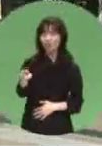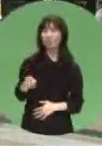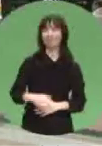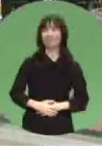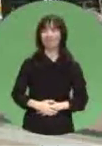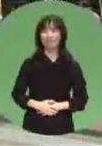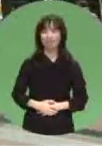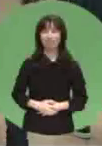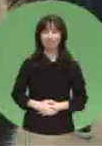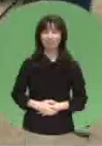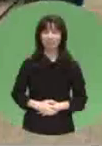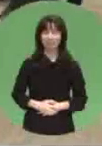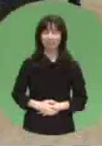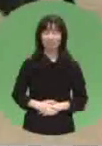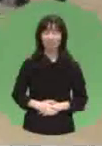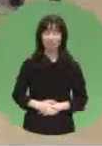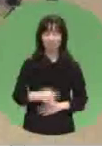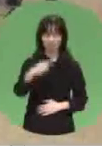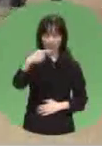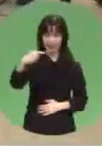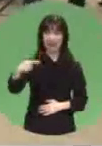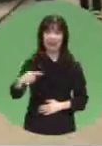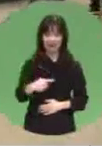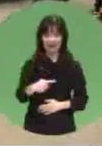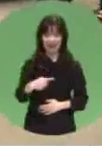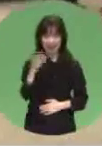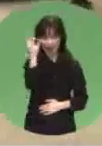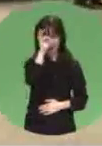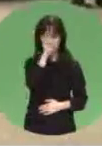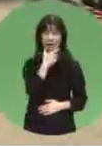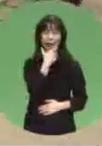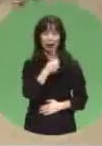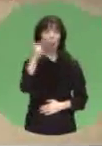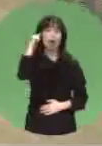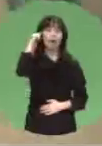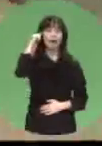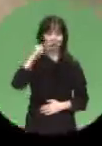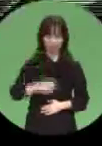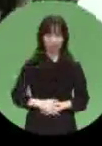。1階から見ていきたいと思います。